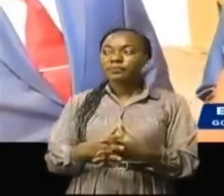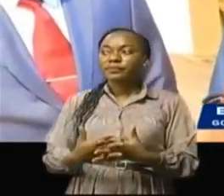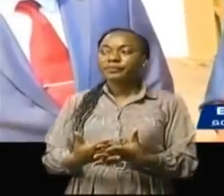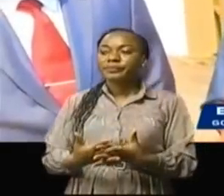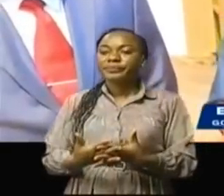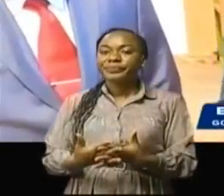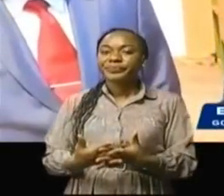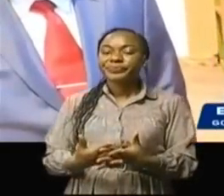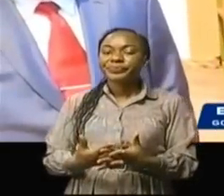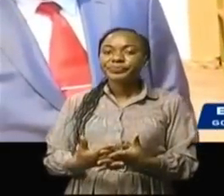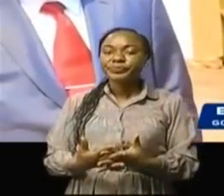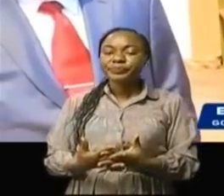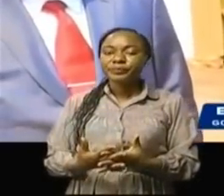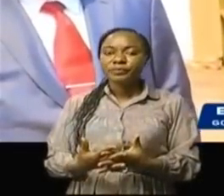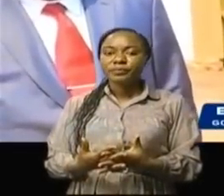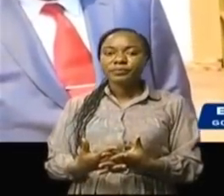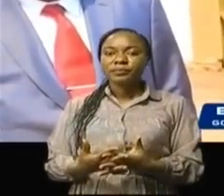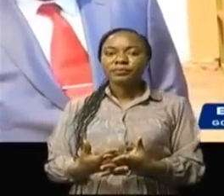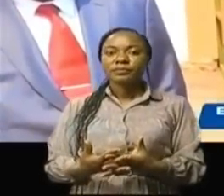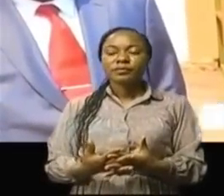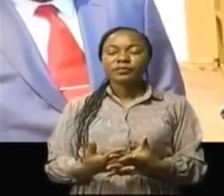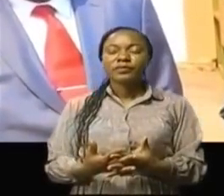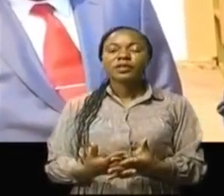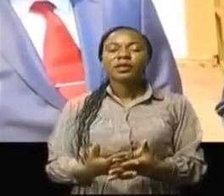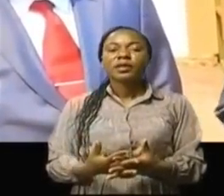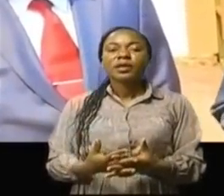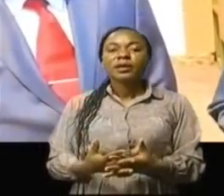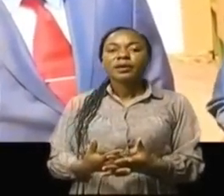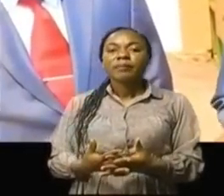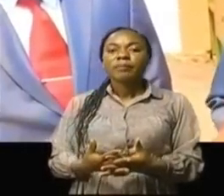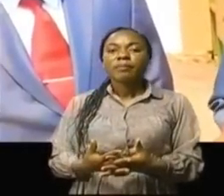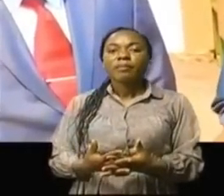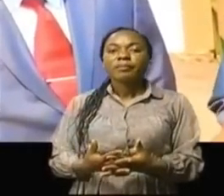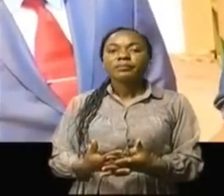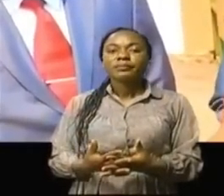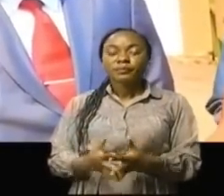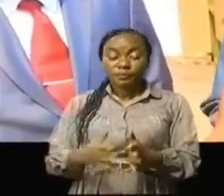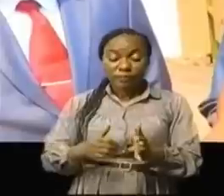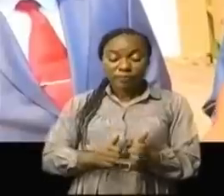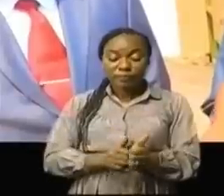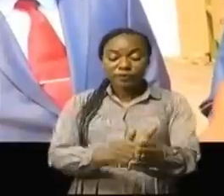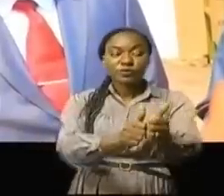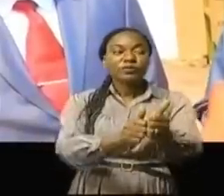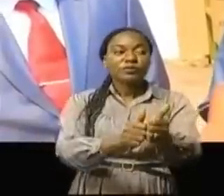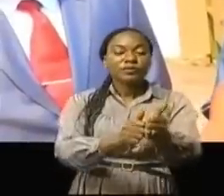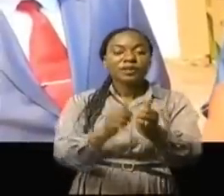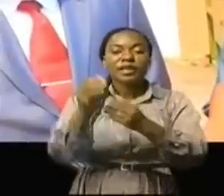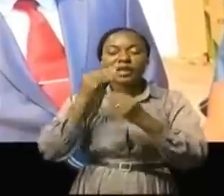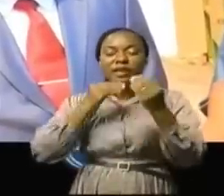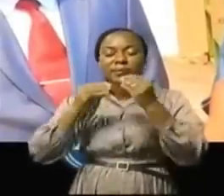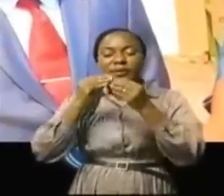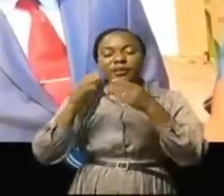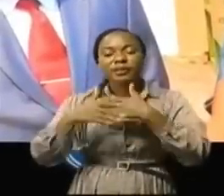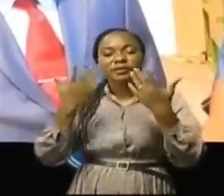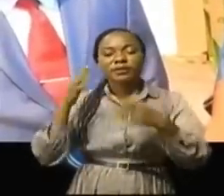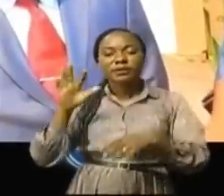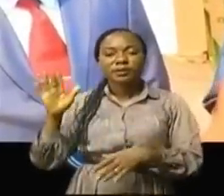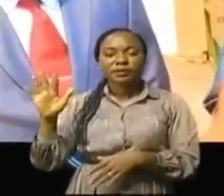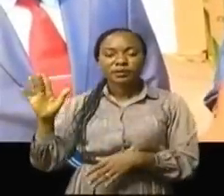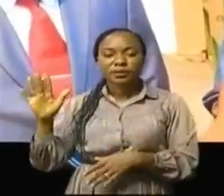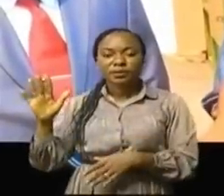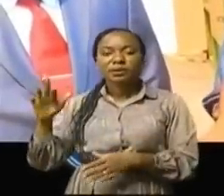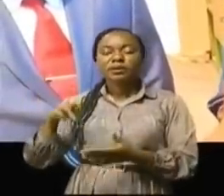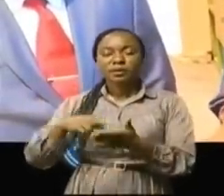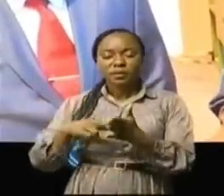est la porte d'entrée de Kinshasa et la survie alimentaire de la ville de Kinshasa dépend en